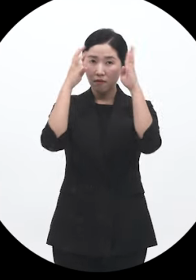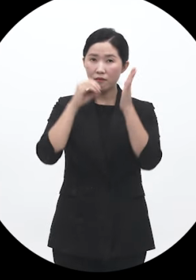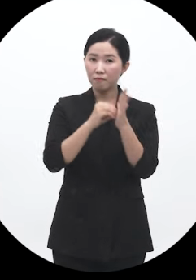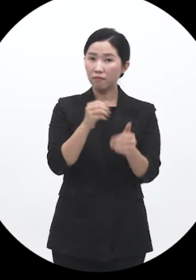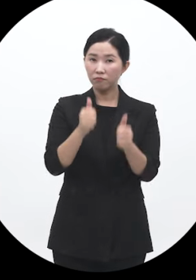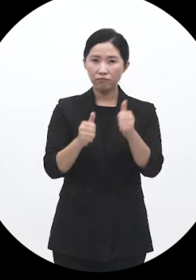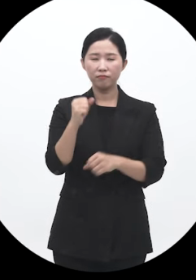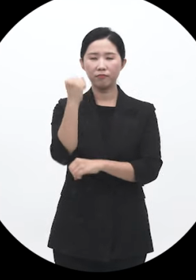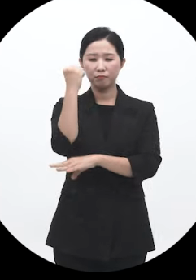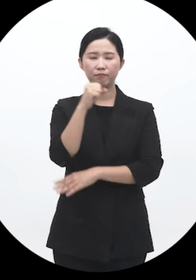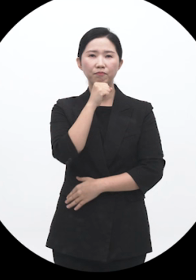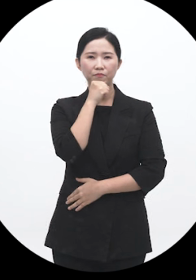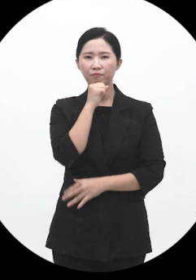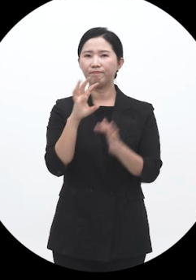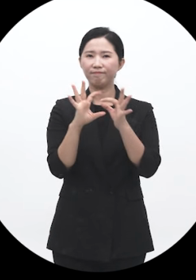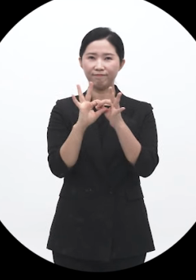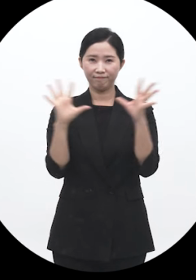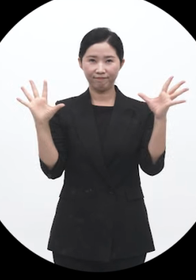않습니다.